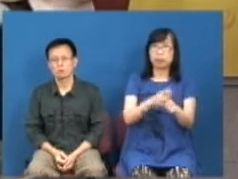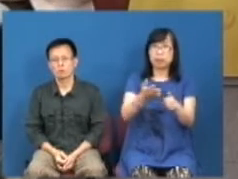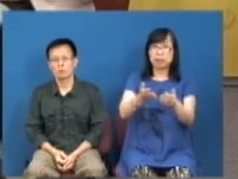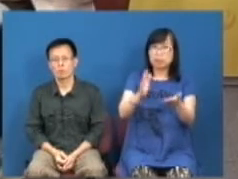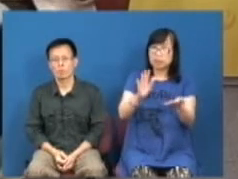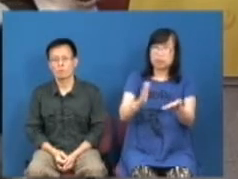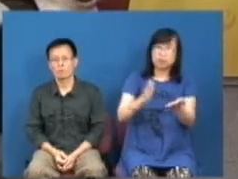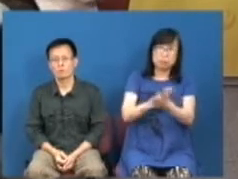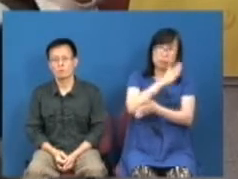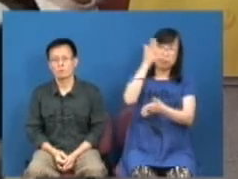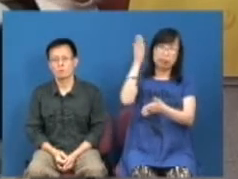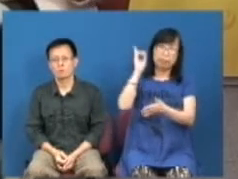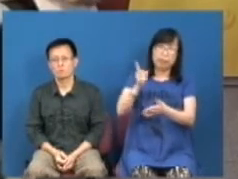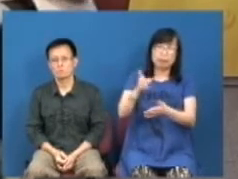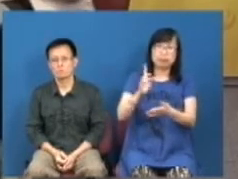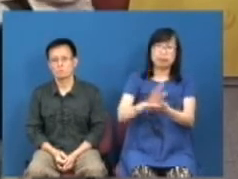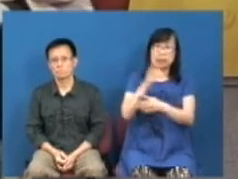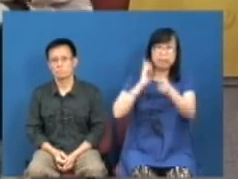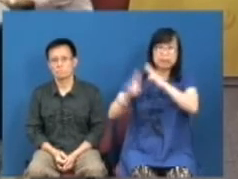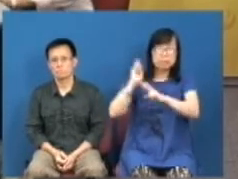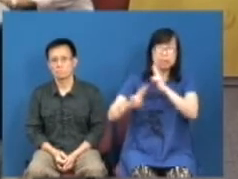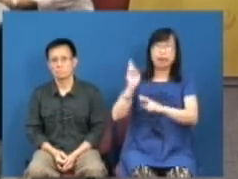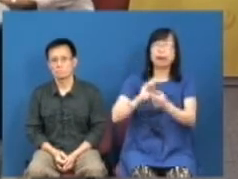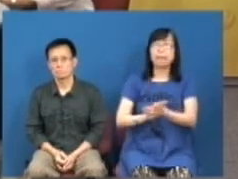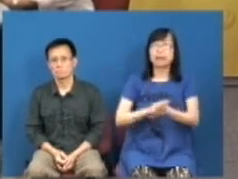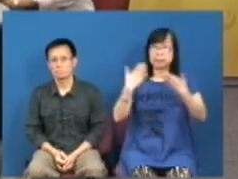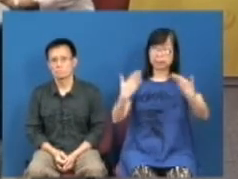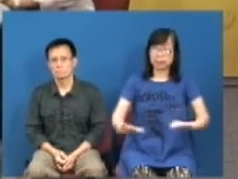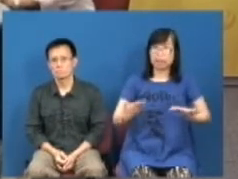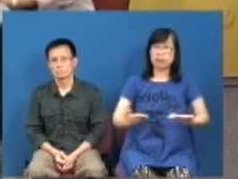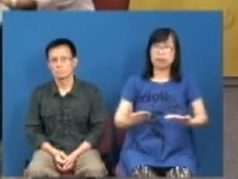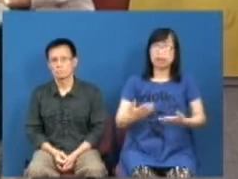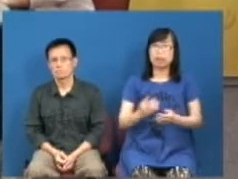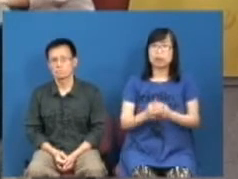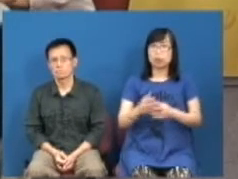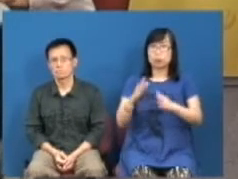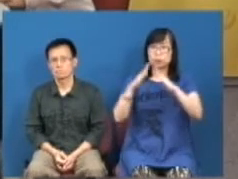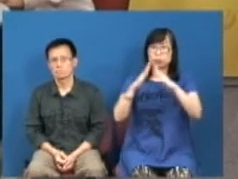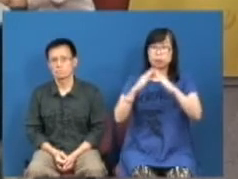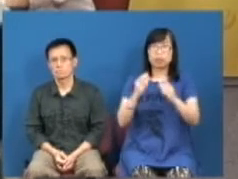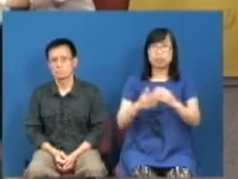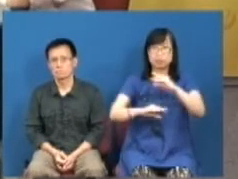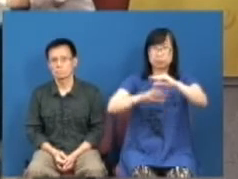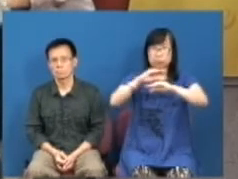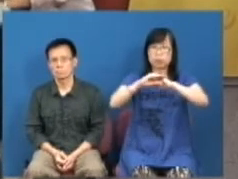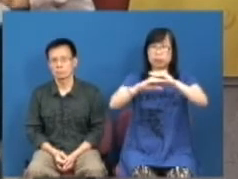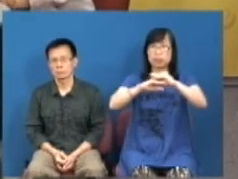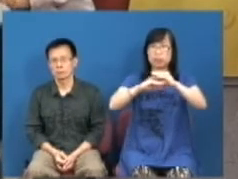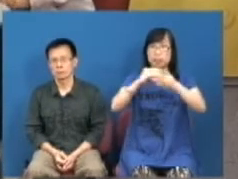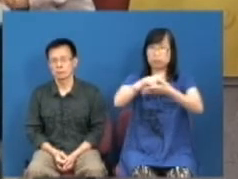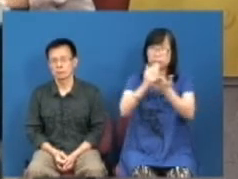嘅歷史嘅物業之外咧，你譬如現時我哋一啲商住啊嗰啲咧，其實個建築物料咧，即係政府